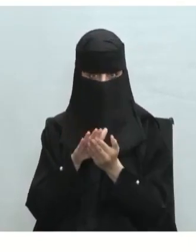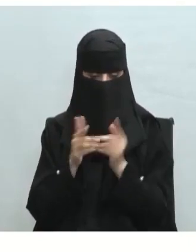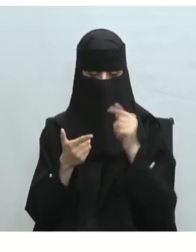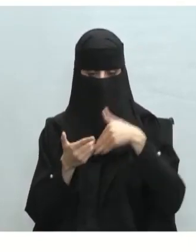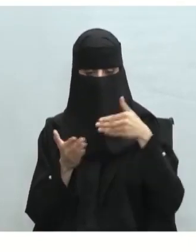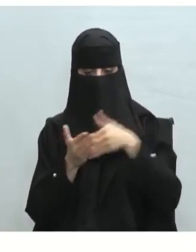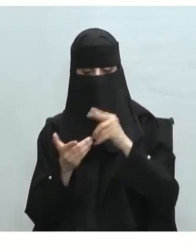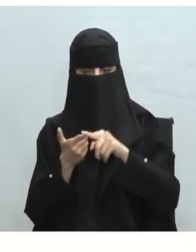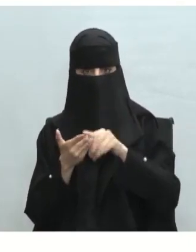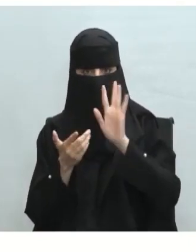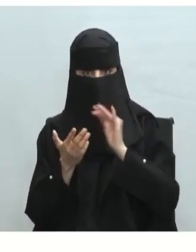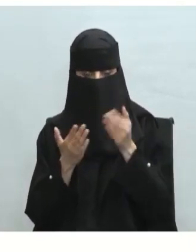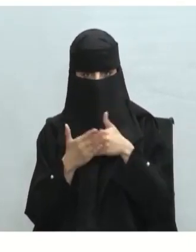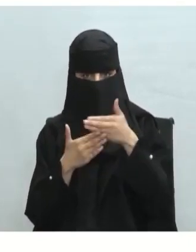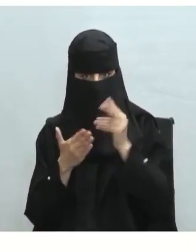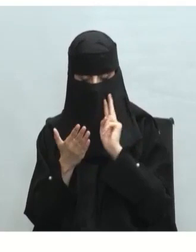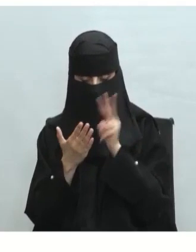القراءه عمليه